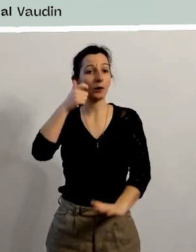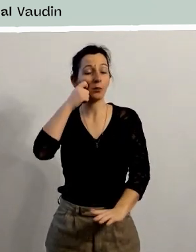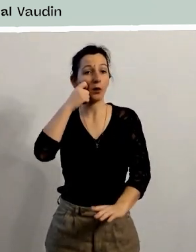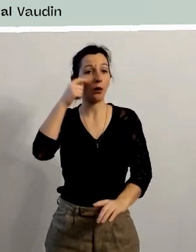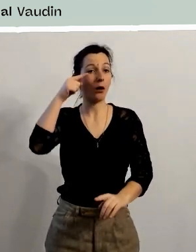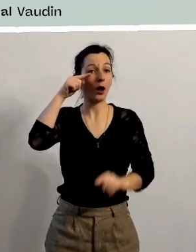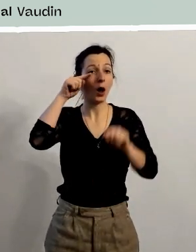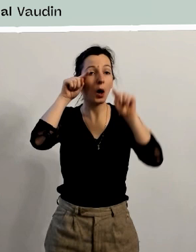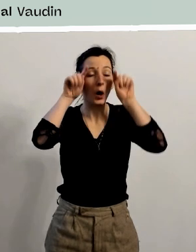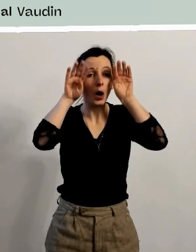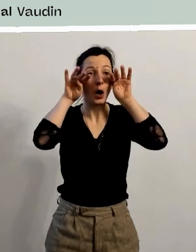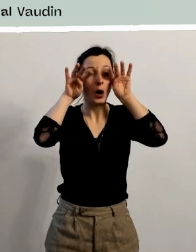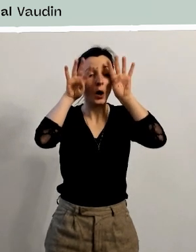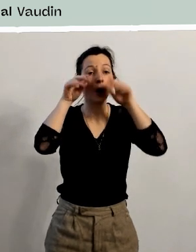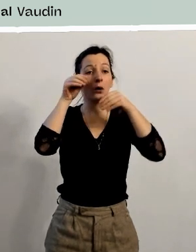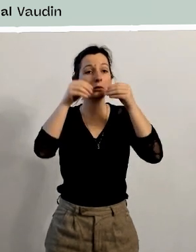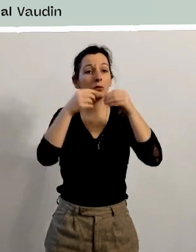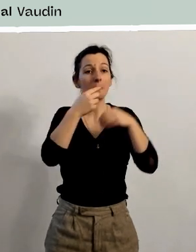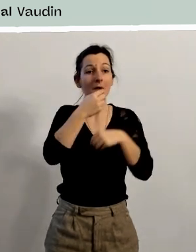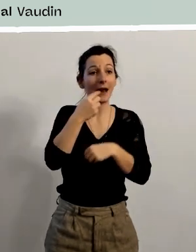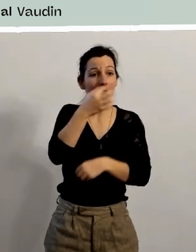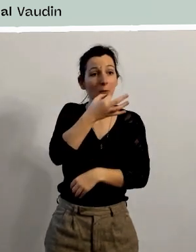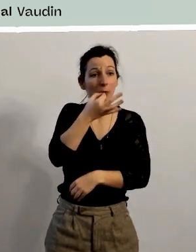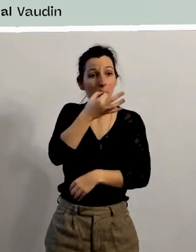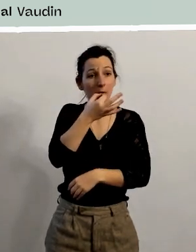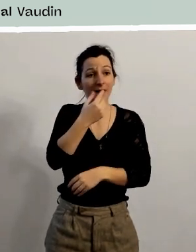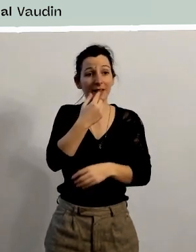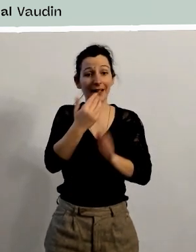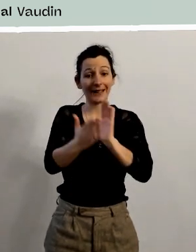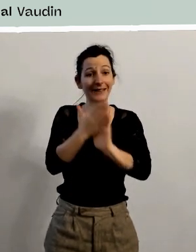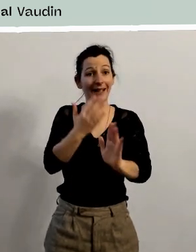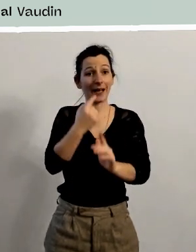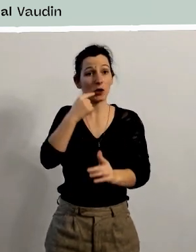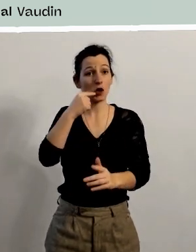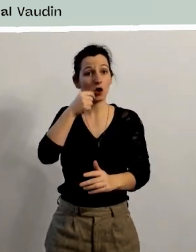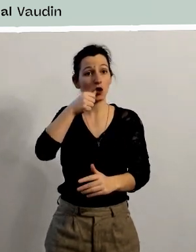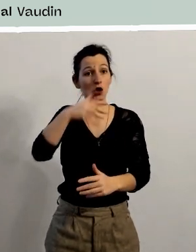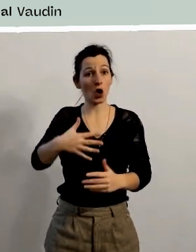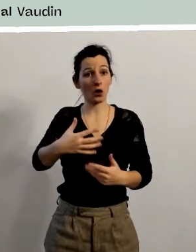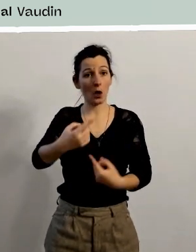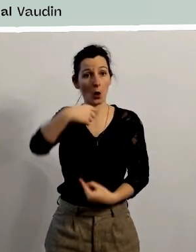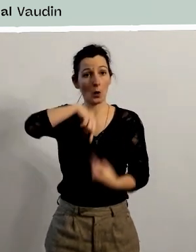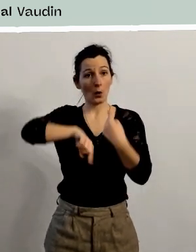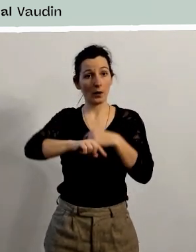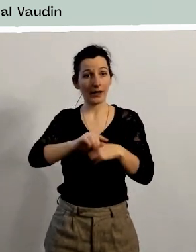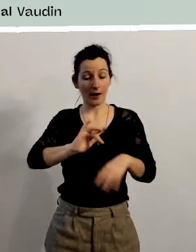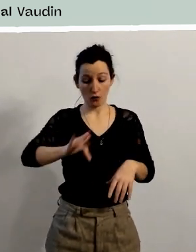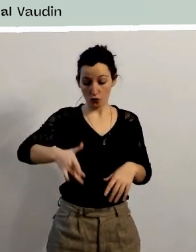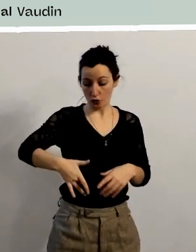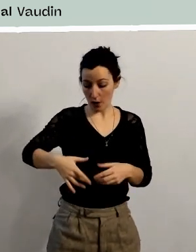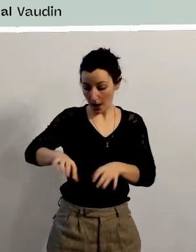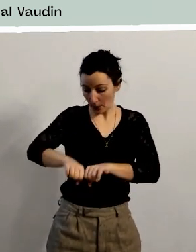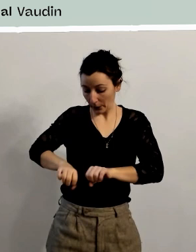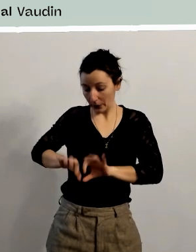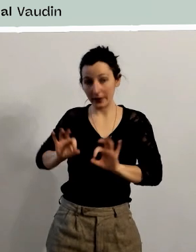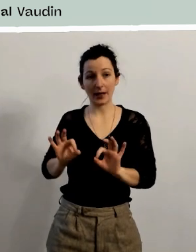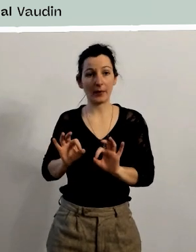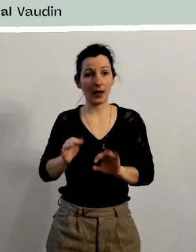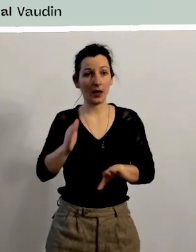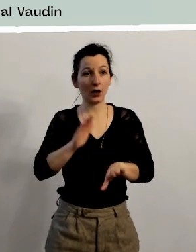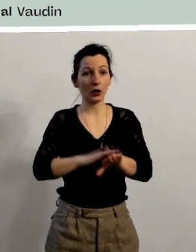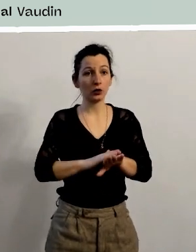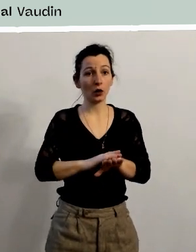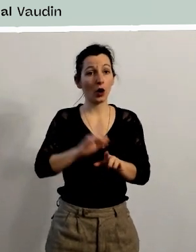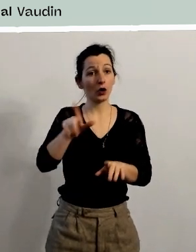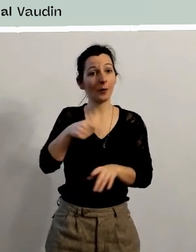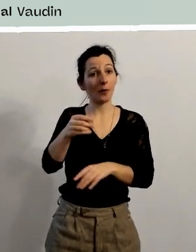sur les muqueuses, que ce soit au niveau des paupières ou des lèvres, et ça passe directement dans le sang. sans passer par le foie, alors que le foie a un effet